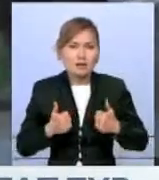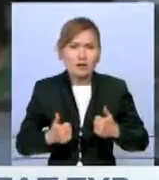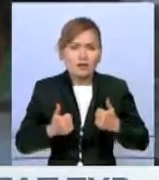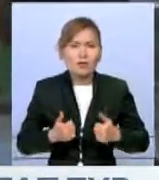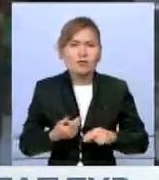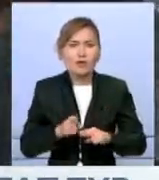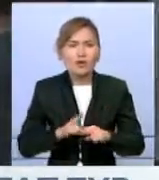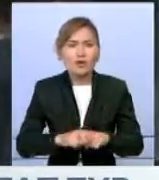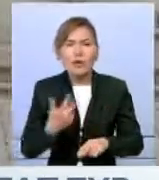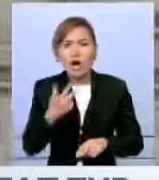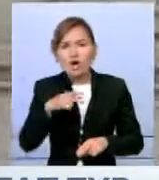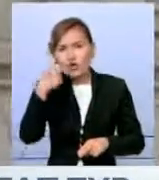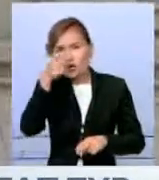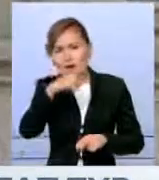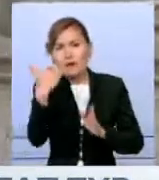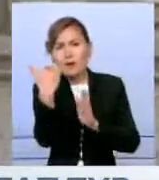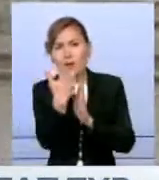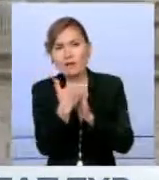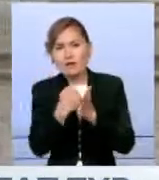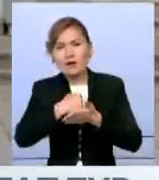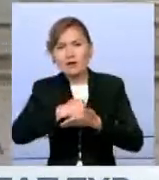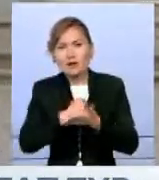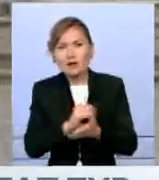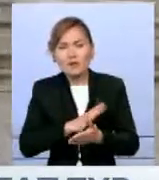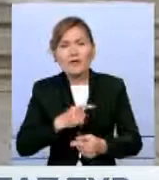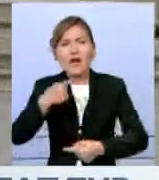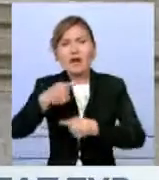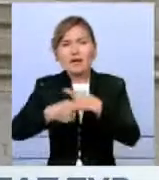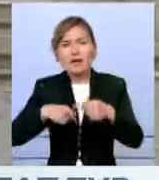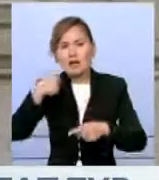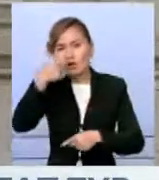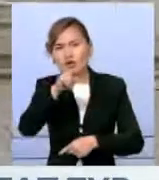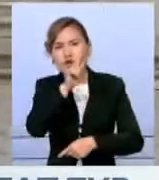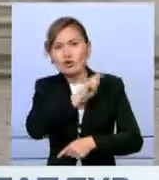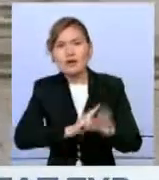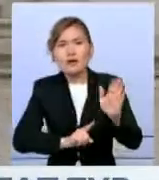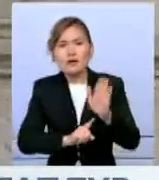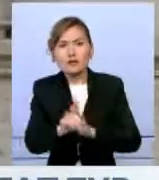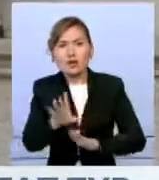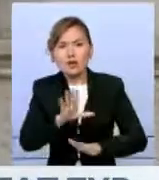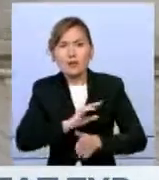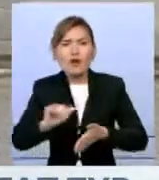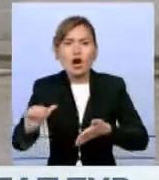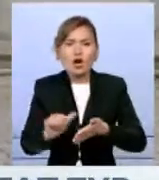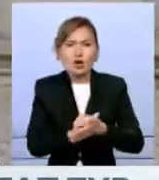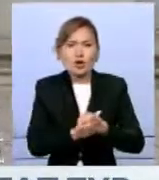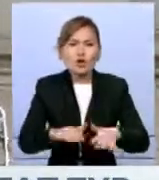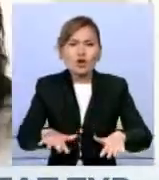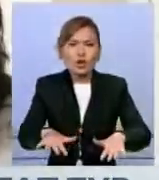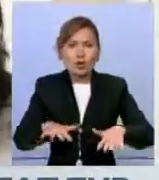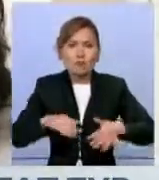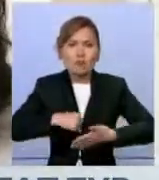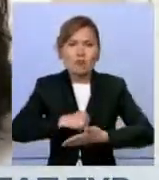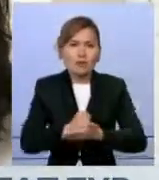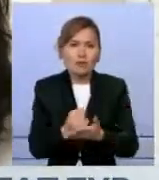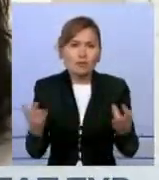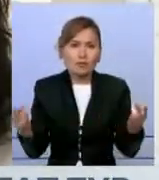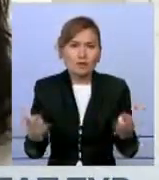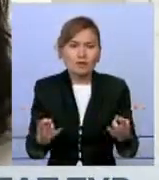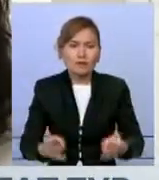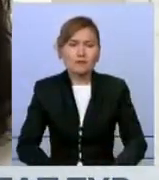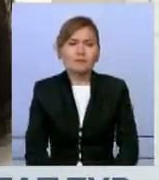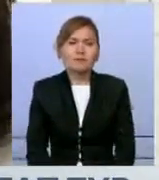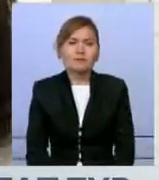үшін 3 жылдық бағдарлама қабылдады. Ол келесі жылдан бастап жұмыс істейді. Алдымен құжатты үкімет бекітуі керек.